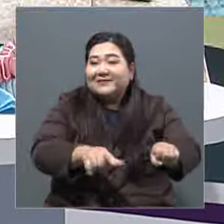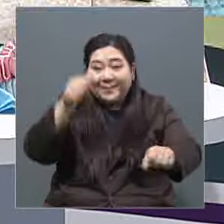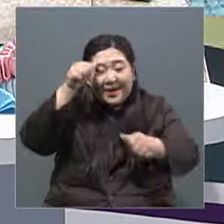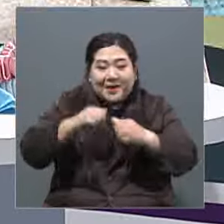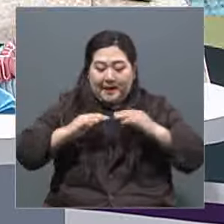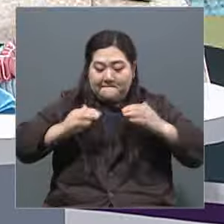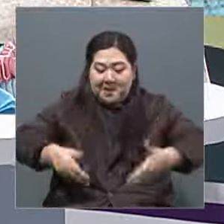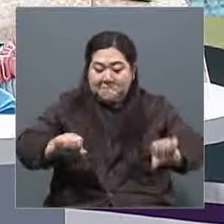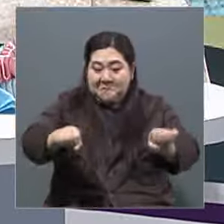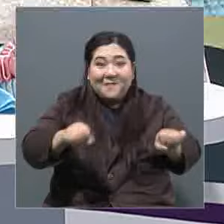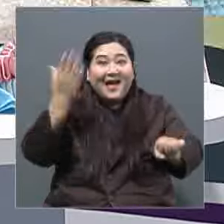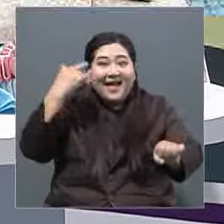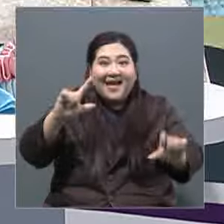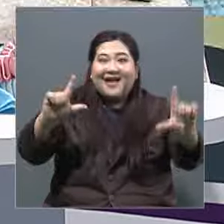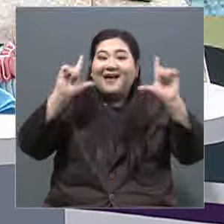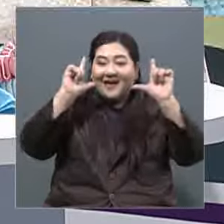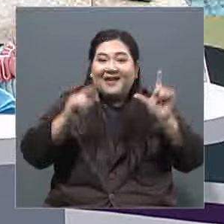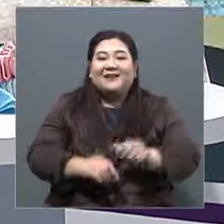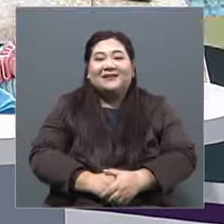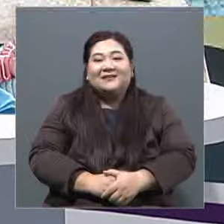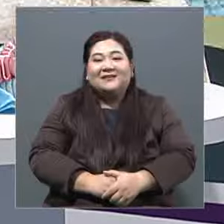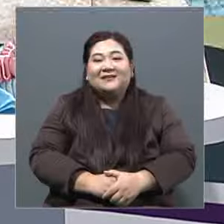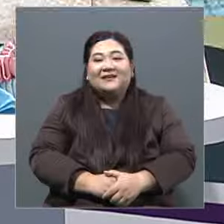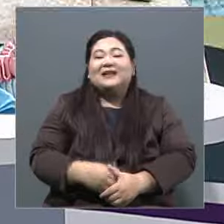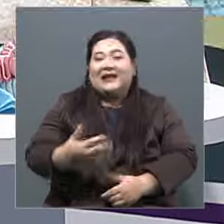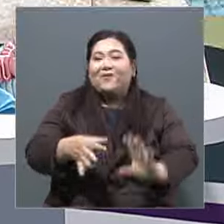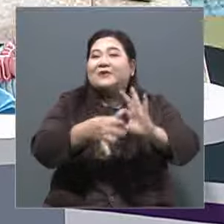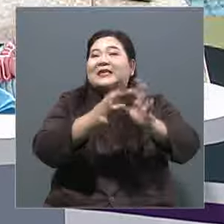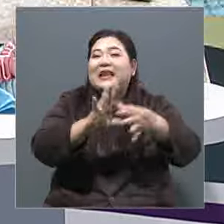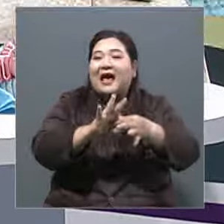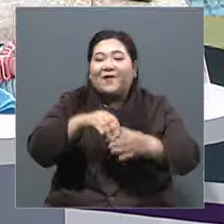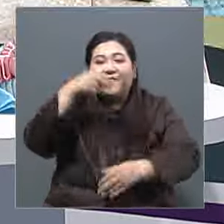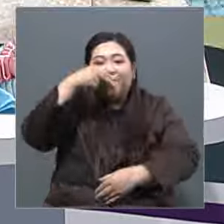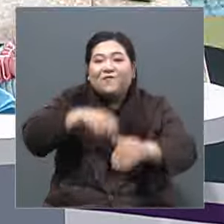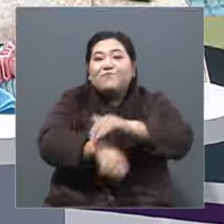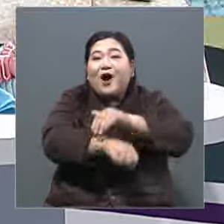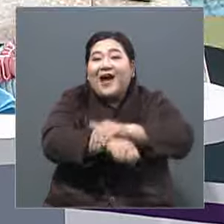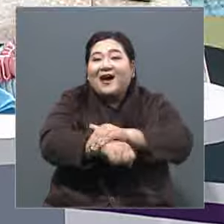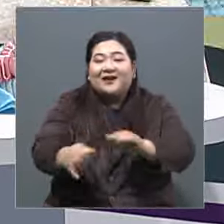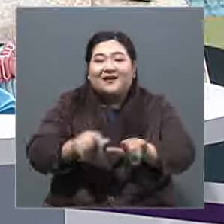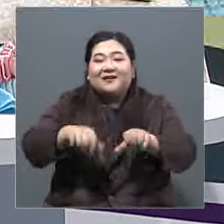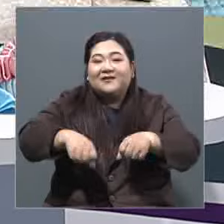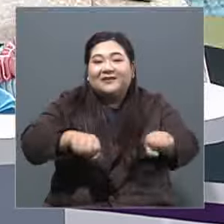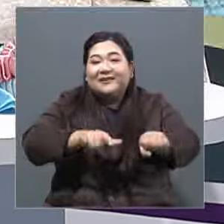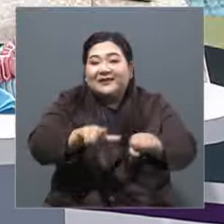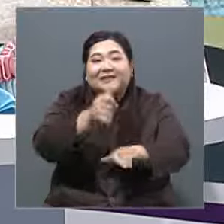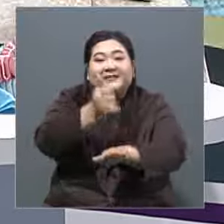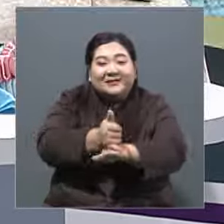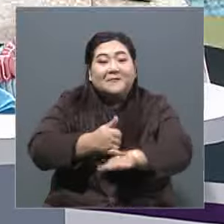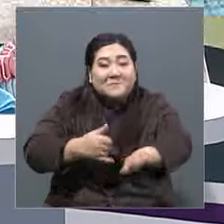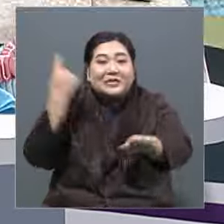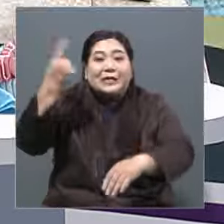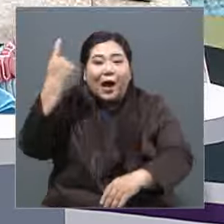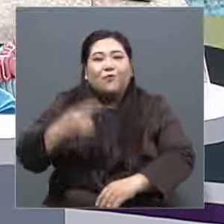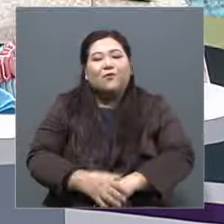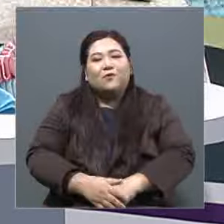เทนนิสระดับโลกโรเจอร์ federerก็นั่งตุ๊กๆด้วยนั่งตุ๊กๆมาใช่อไม่ใช่นั่งตุ๊กๆมานั่งตุ๊กๆเที่ยวครับก็คือบ้าน